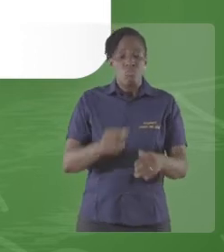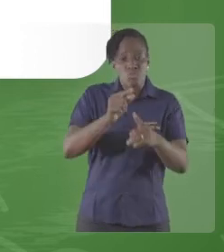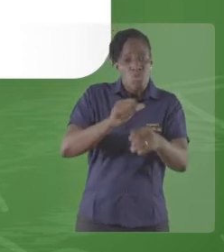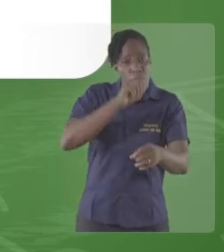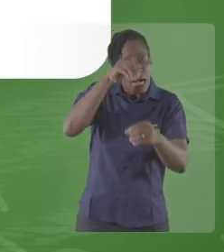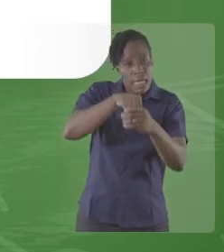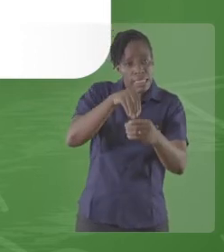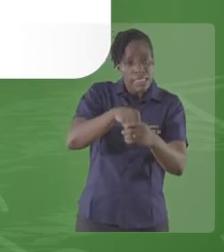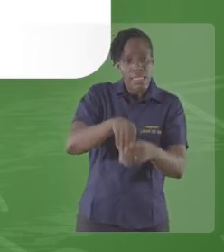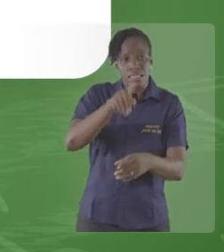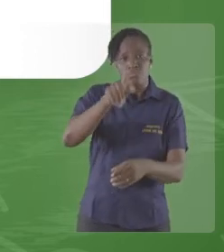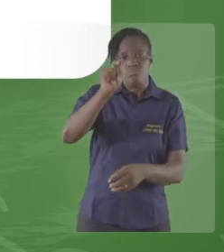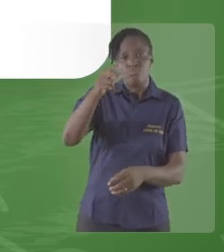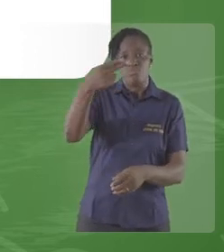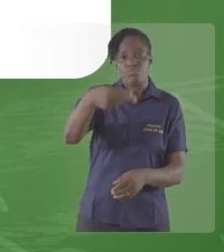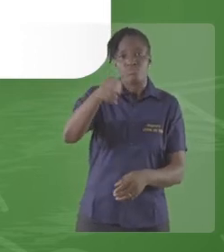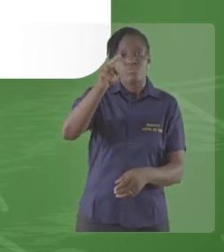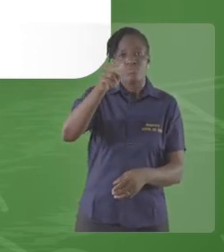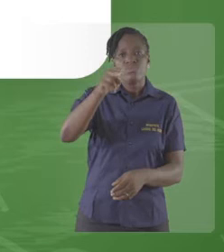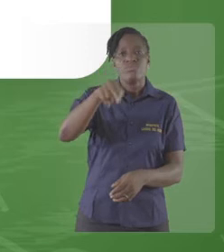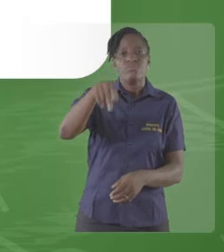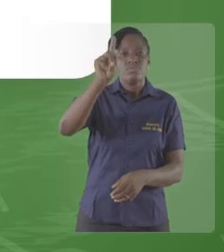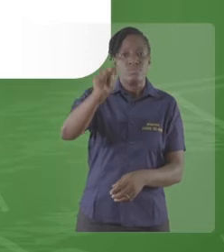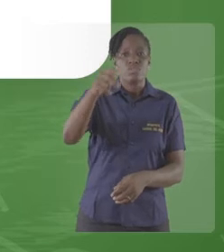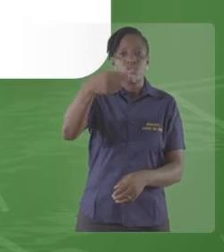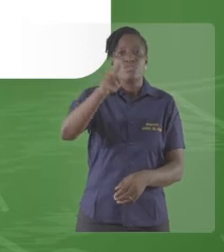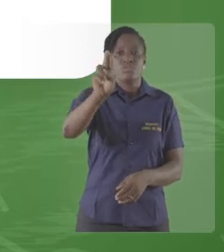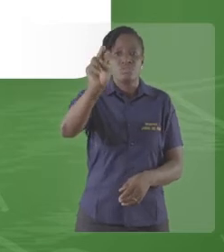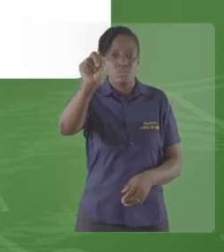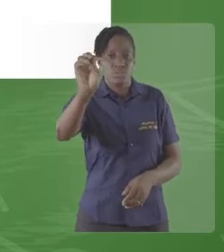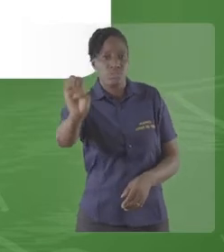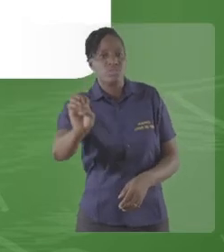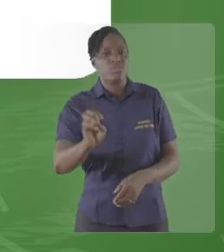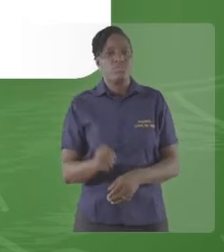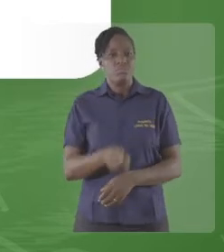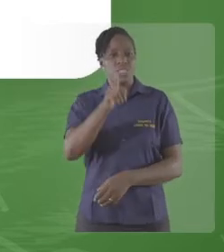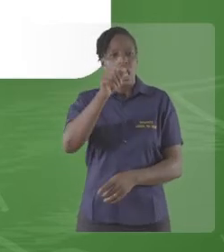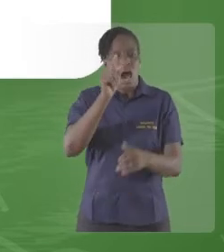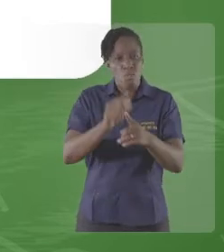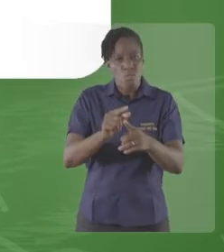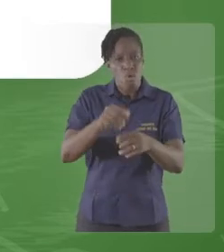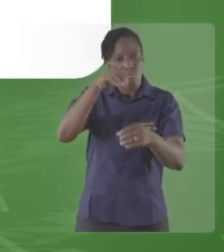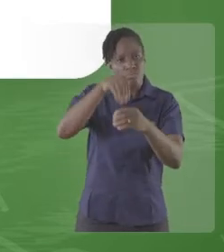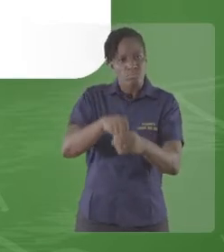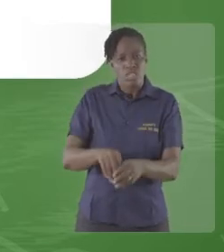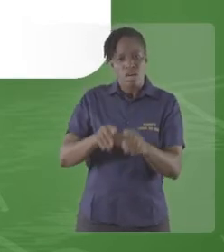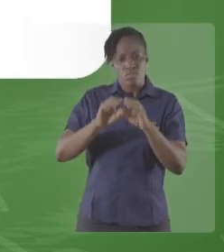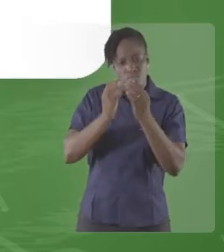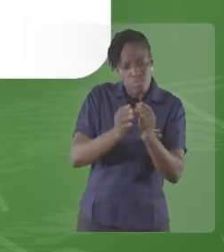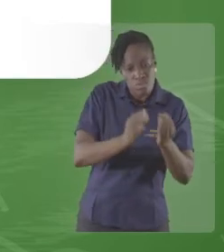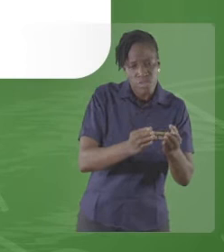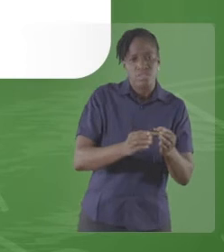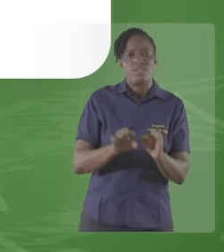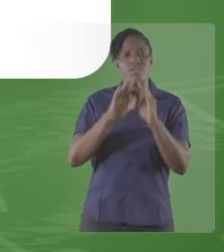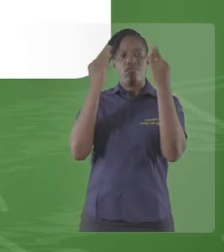thune. C'est un mot qui appartient au registre familier, précisément l'ancien argot.